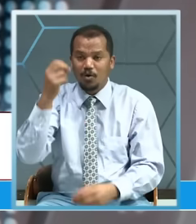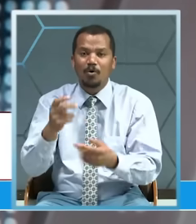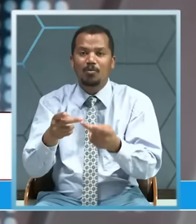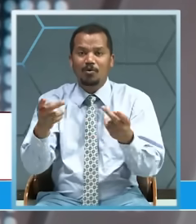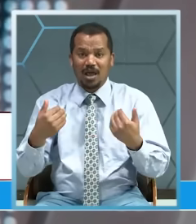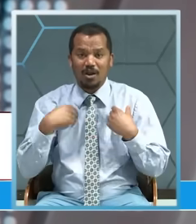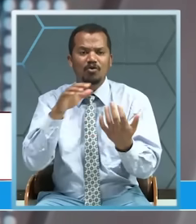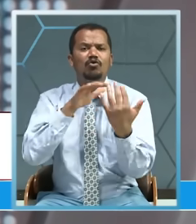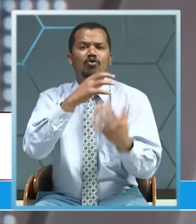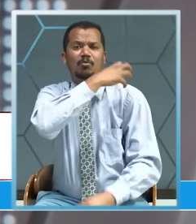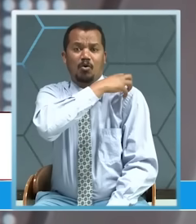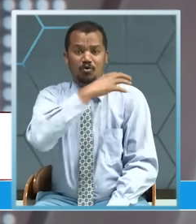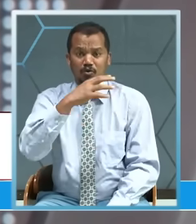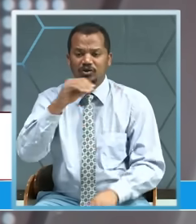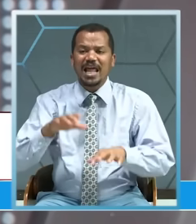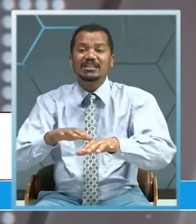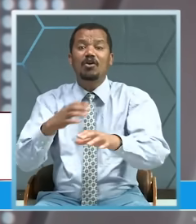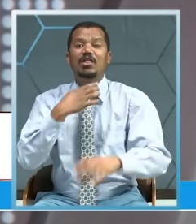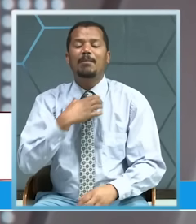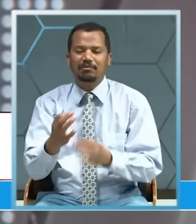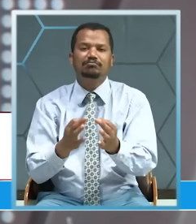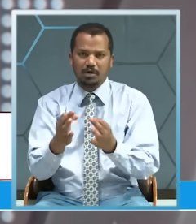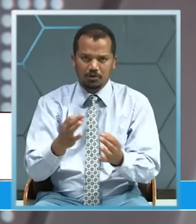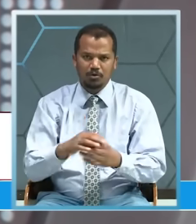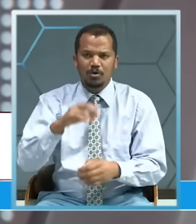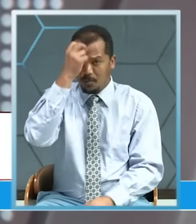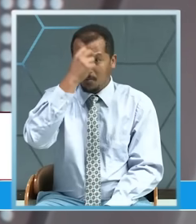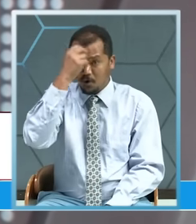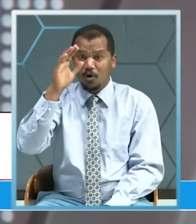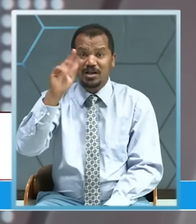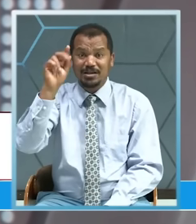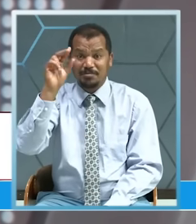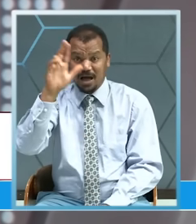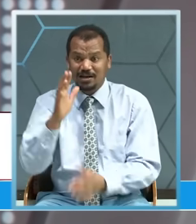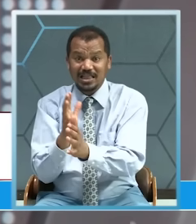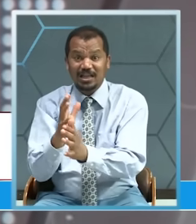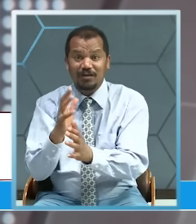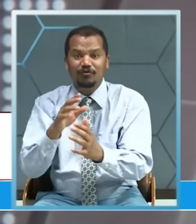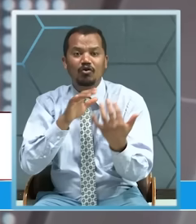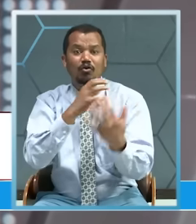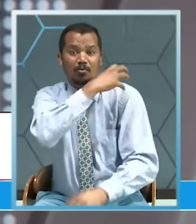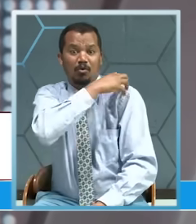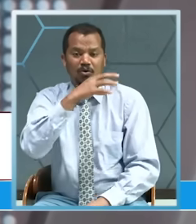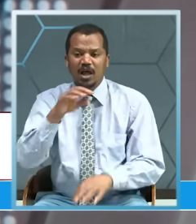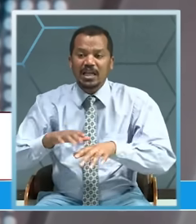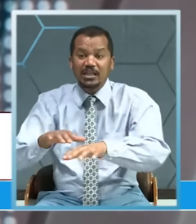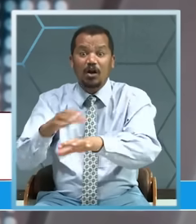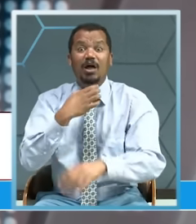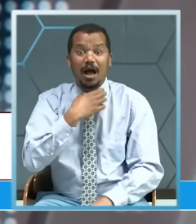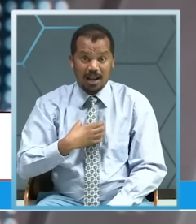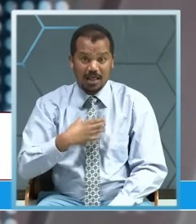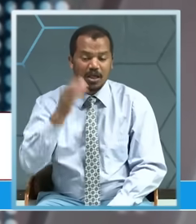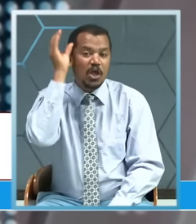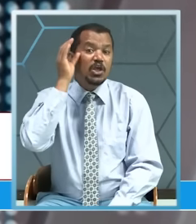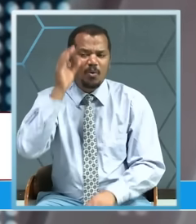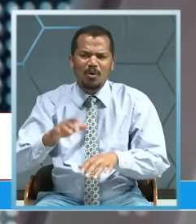በወሎ ግንባር የተሰለፉ የጦር መኮንኖችና የሰራዊቱ አባላት ገለጹ። በወሎ ግንባር የተሰለፉ የጦር መኮንኖችና የሰራዊቱ